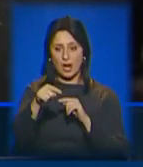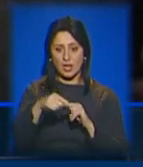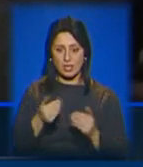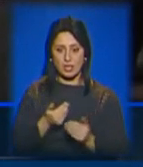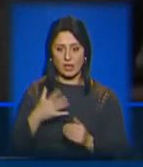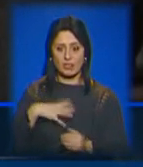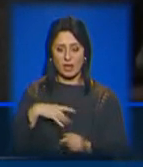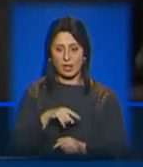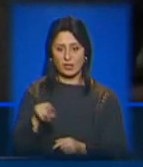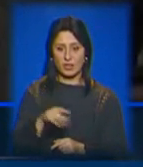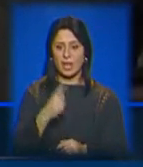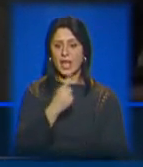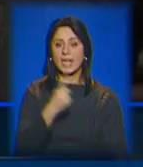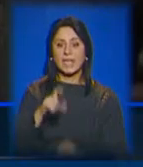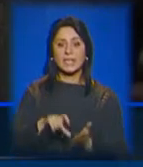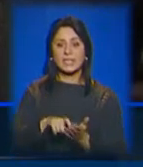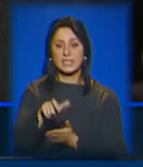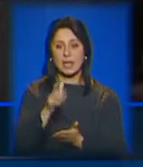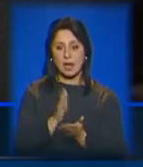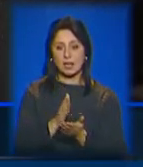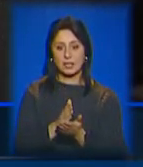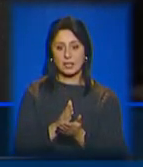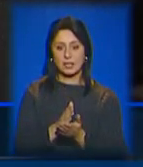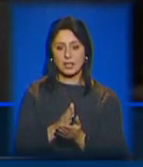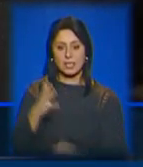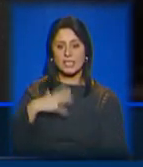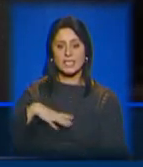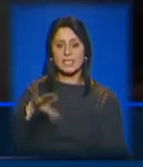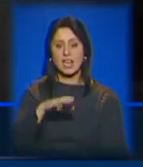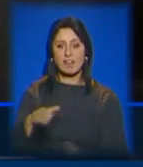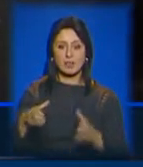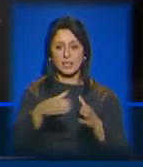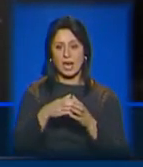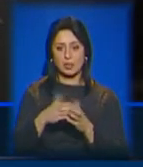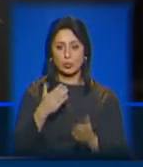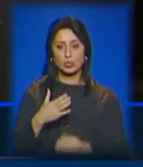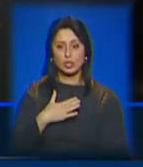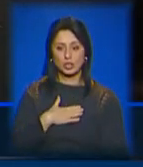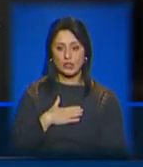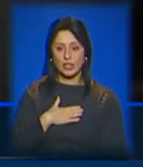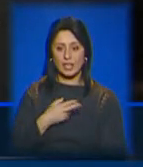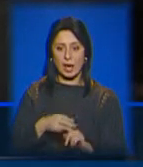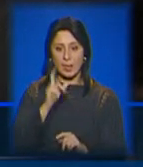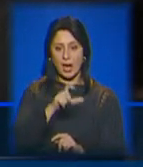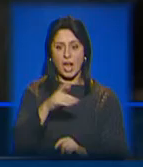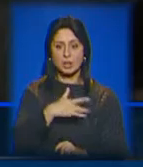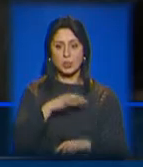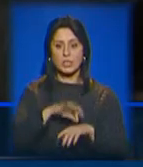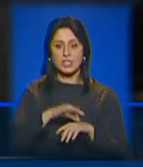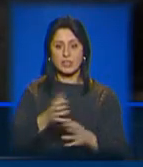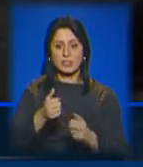Khriste Shobas Gilotsavts Uqvelas, Dges Chven Chamovedit Ak, Es Aris Is Adgili Sadats Sakartvelos Qvela Zalian